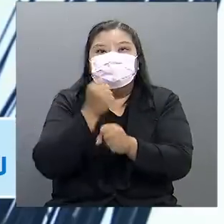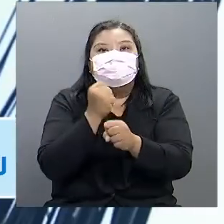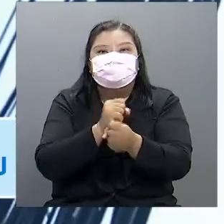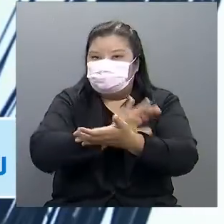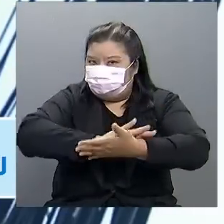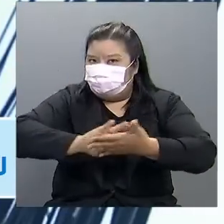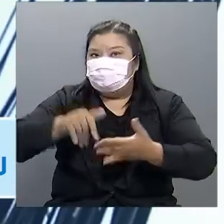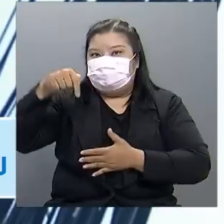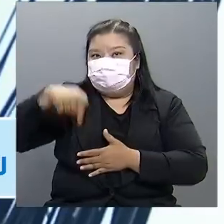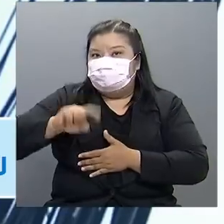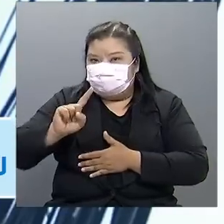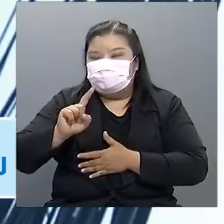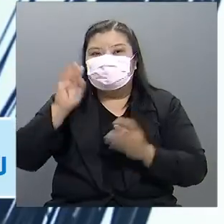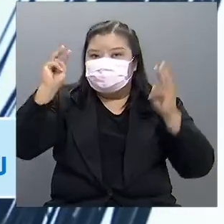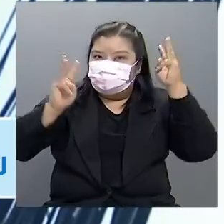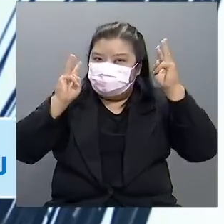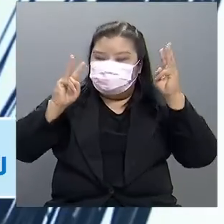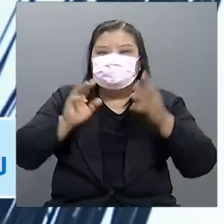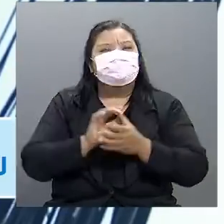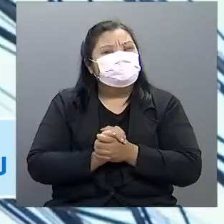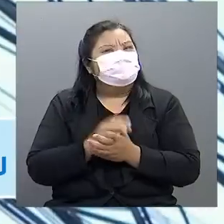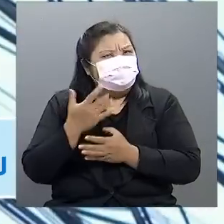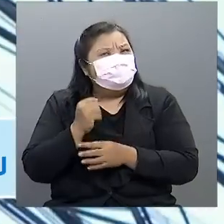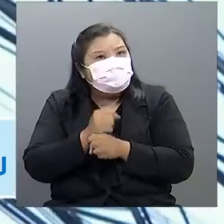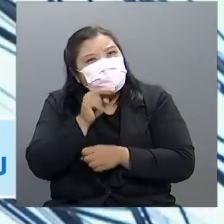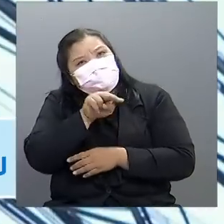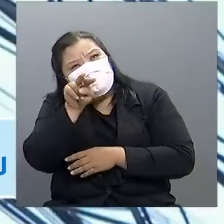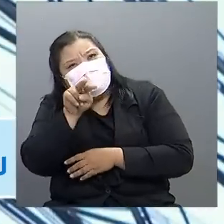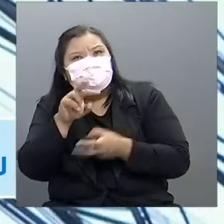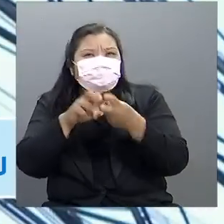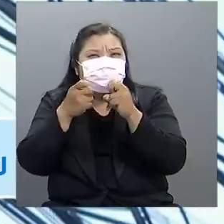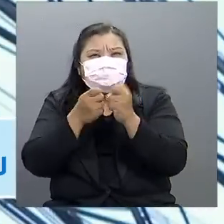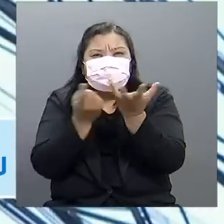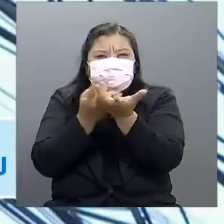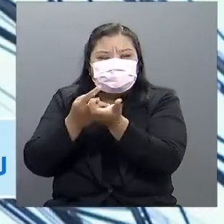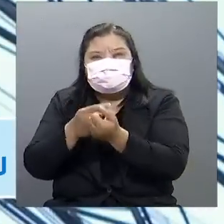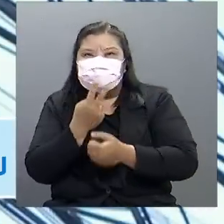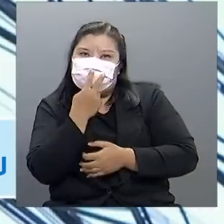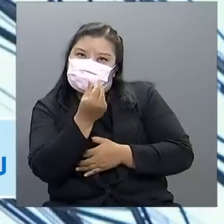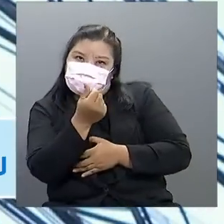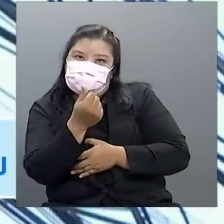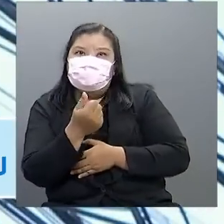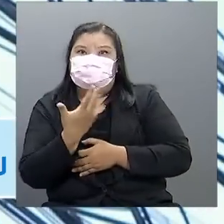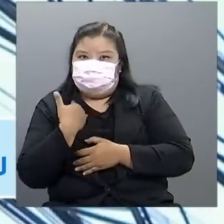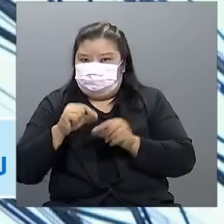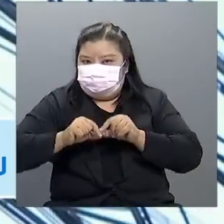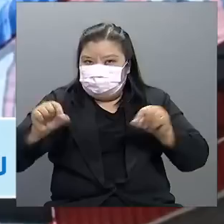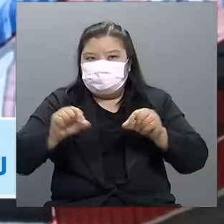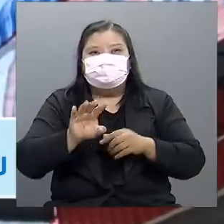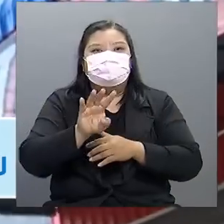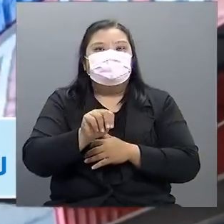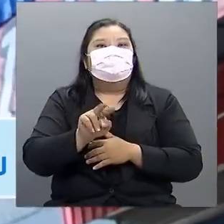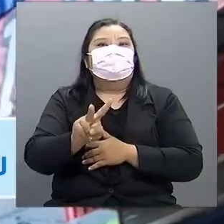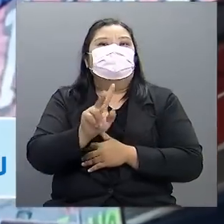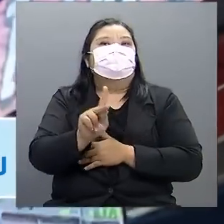รร key nursesระยะทางที่เขาไปตัวสอบจัรราวียบกั Trek HA Punk 42 กิโลเมตรนะคะแล้วก็ขอ